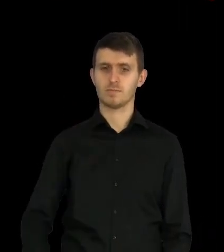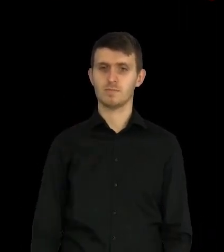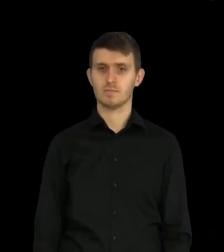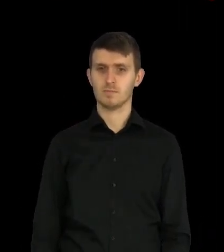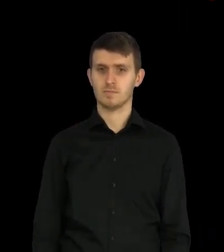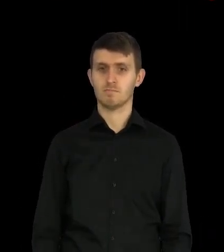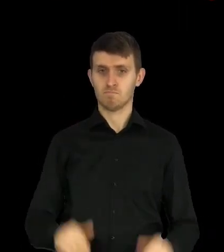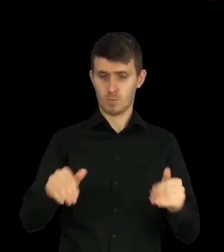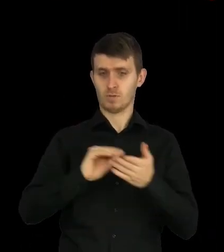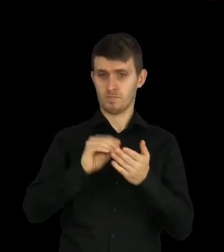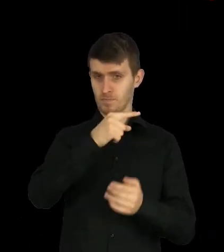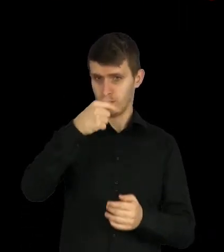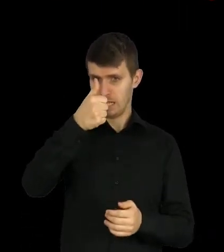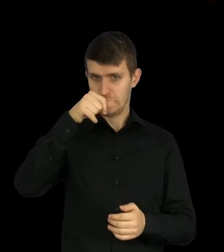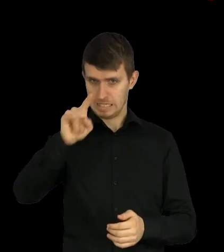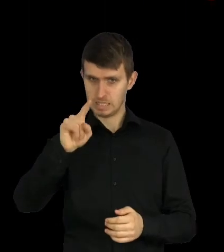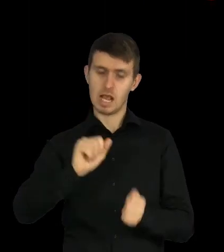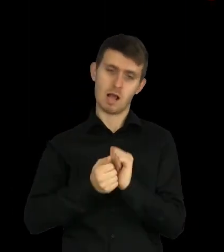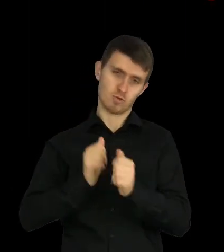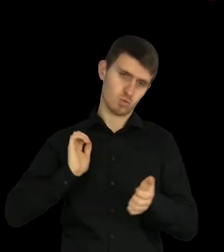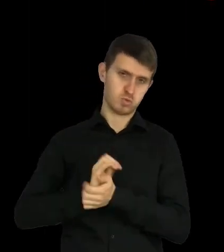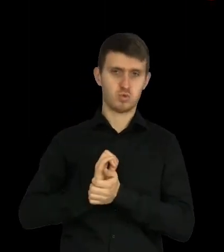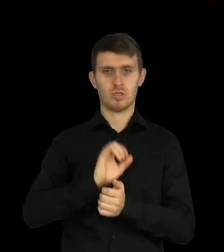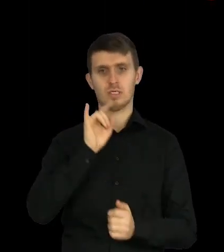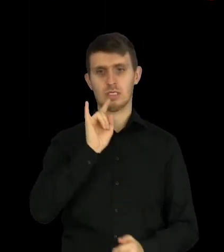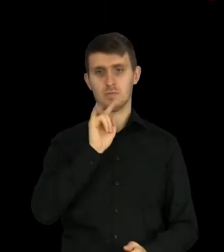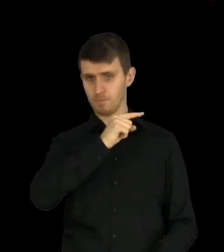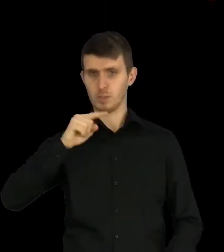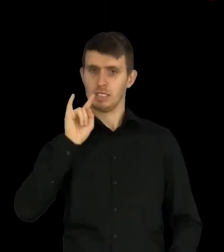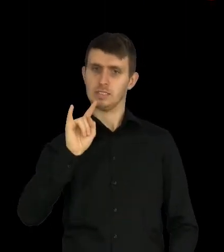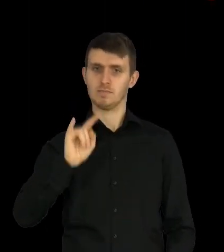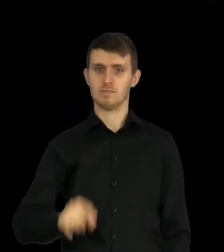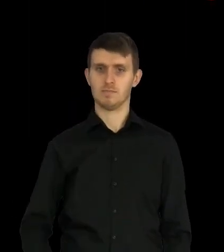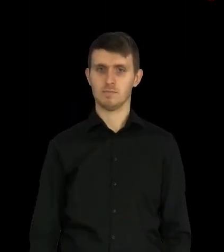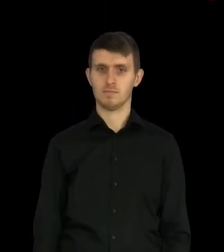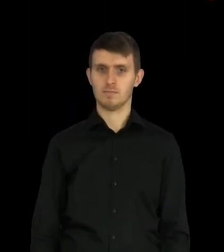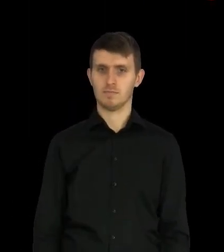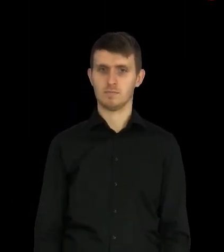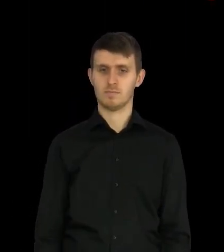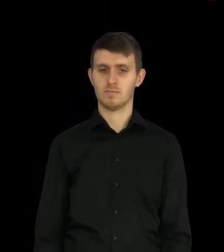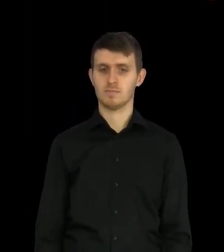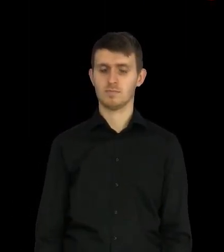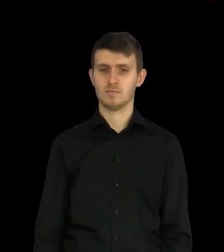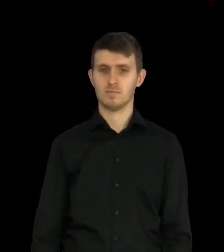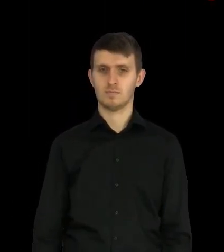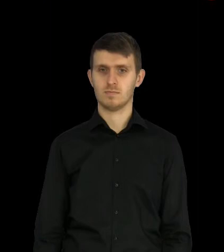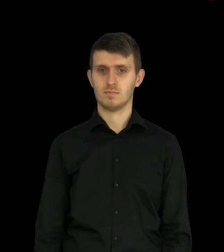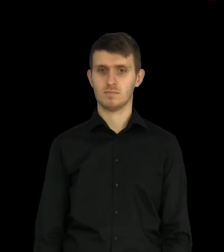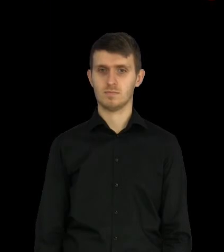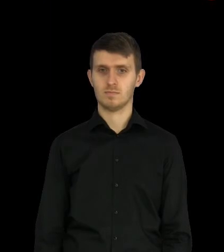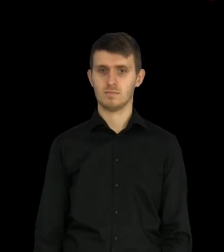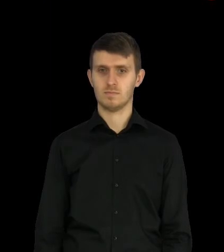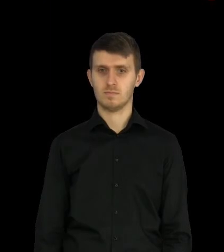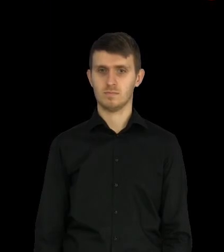Piszemy więc minus 1Y albo po prostu minus Y. Analizując to inaczej,